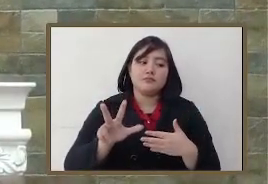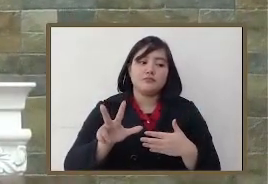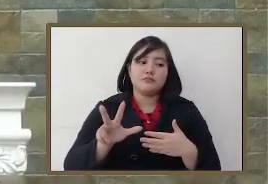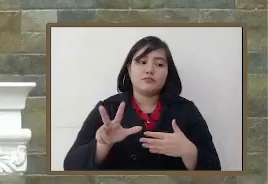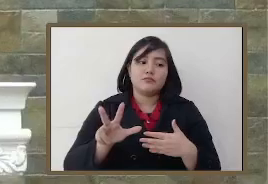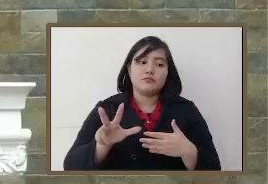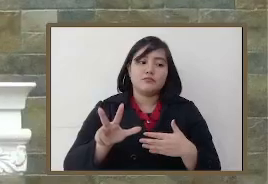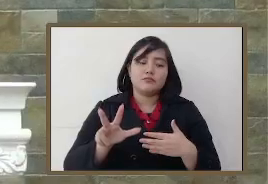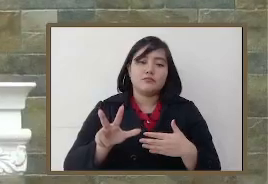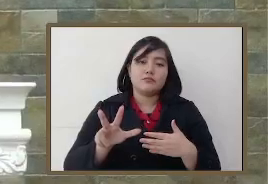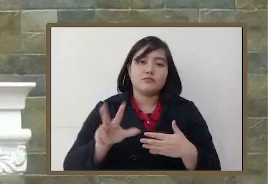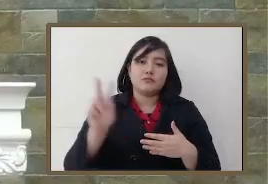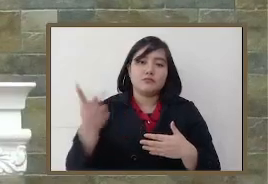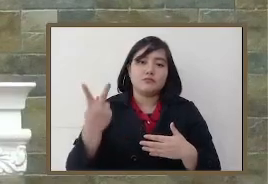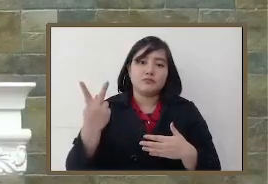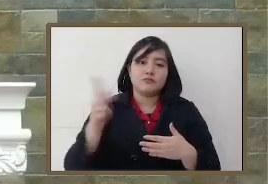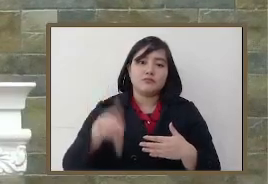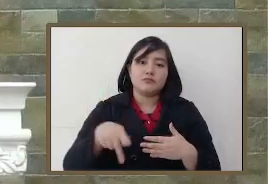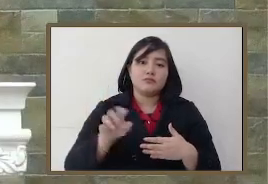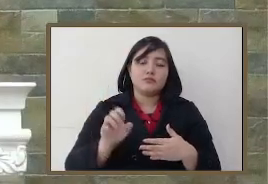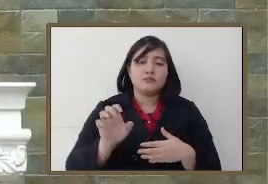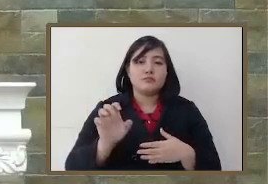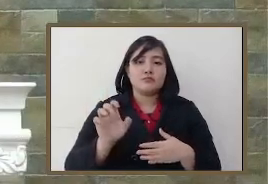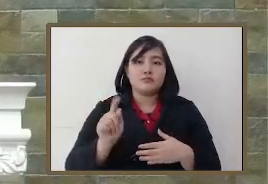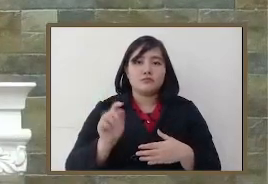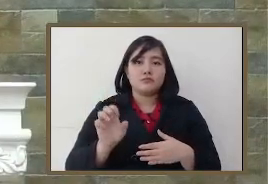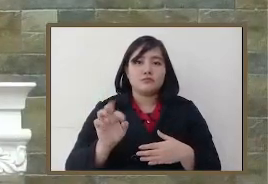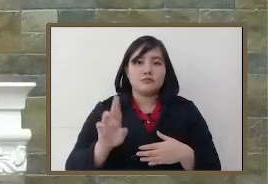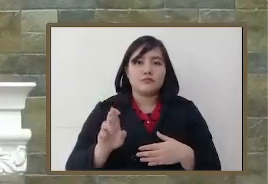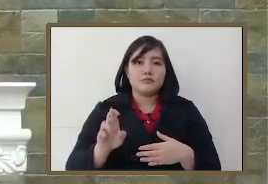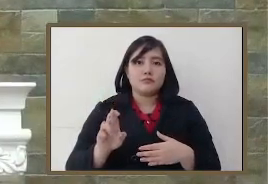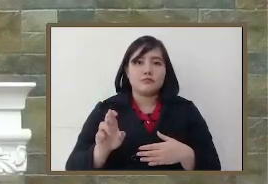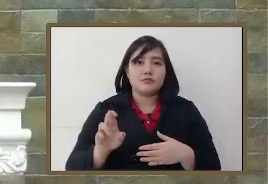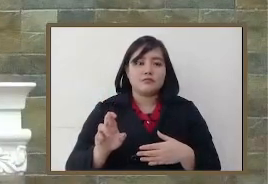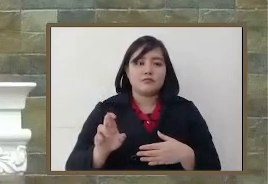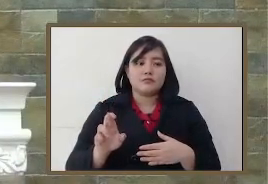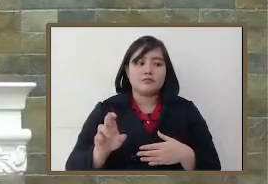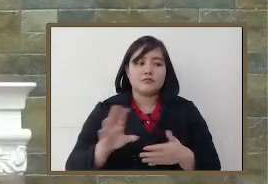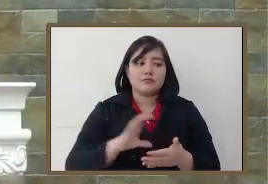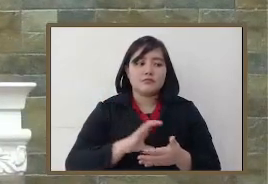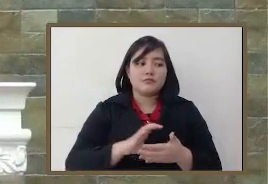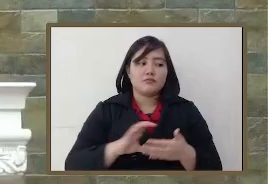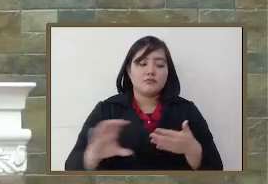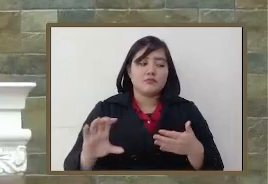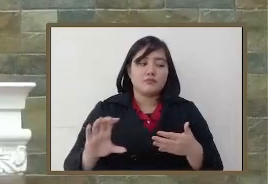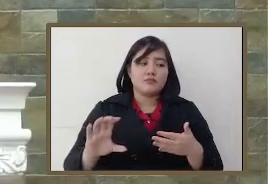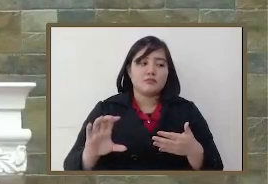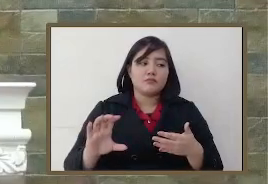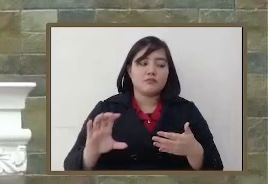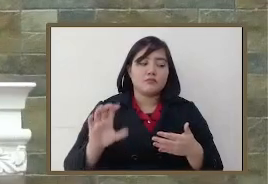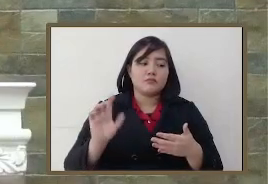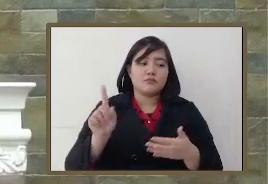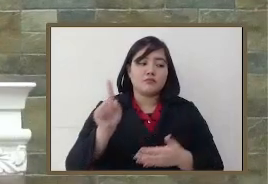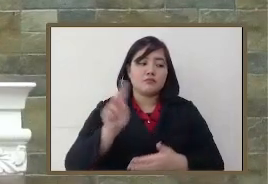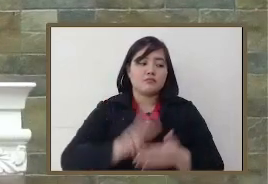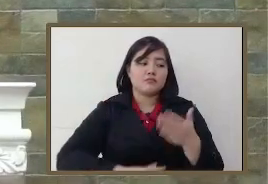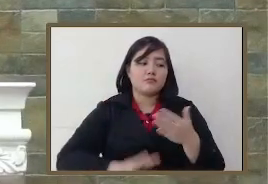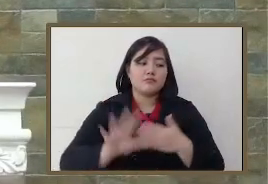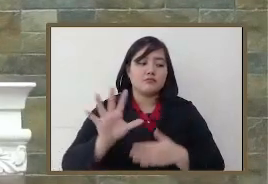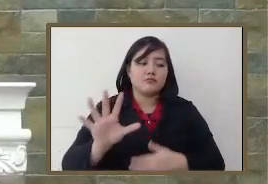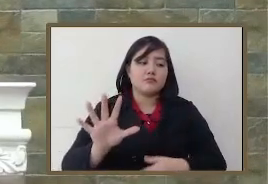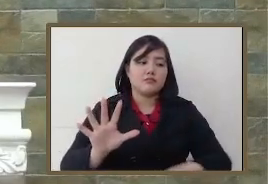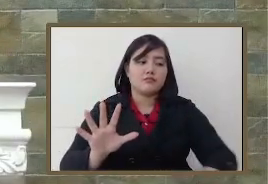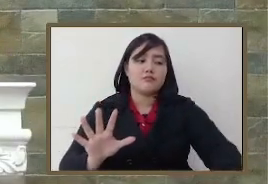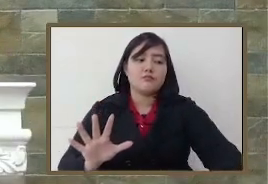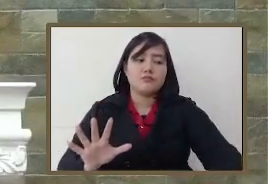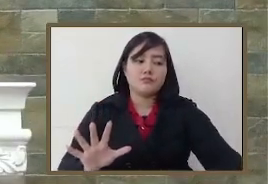second period, chapter 3, verse number 5. And beside this,